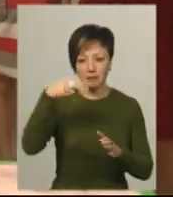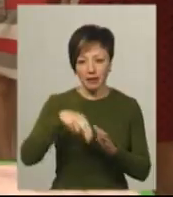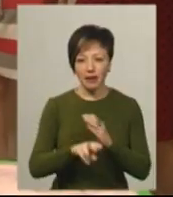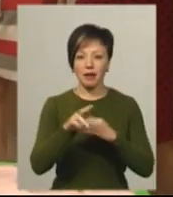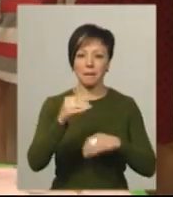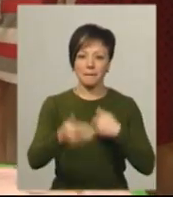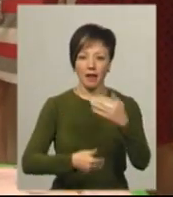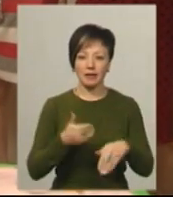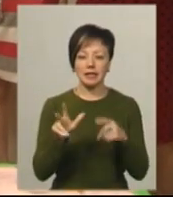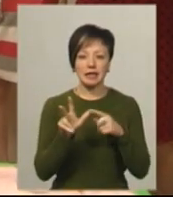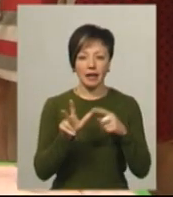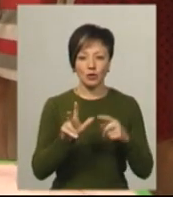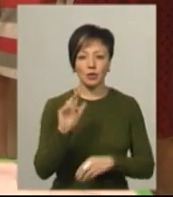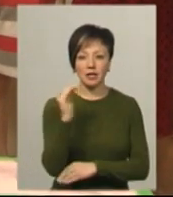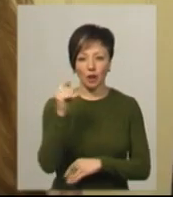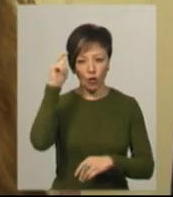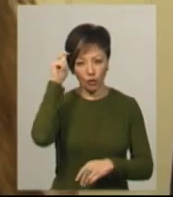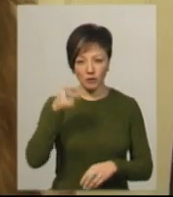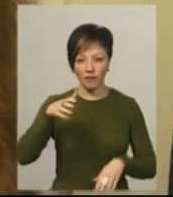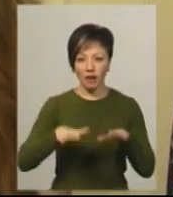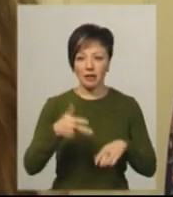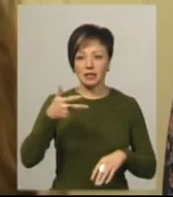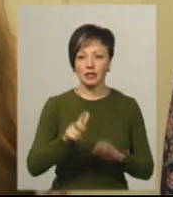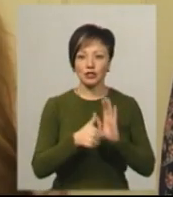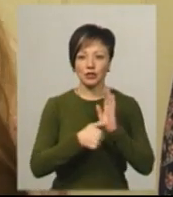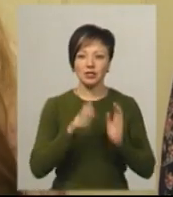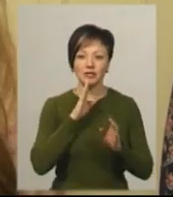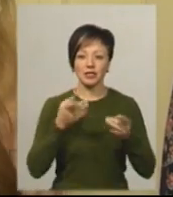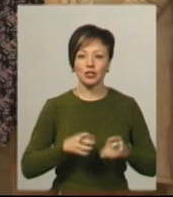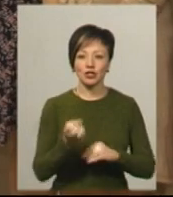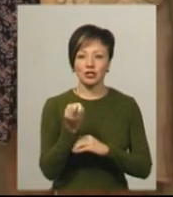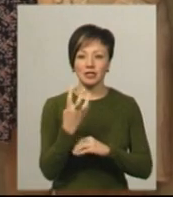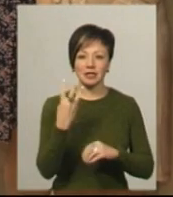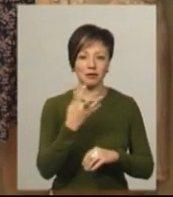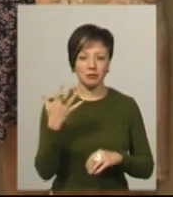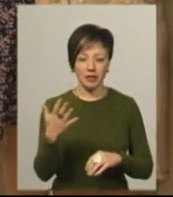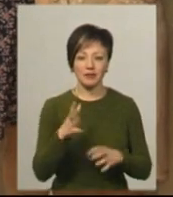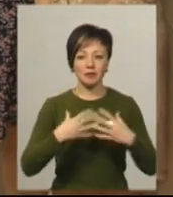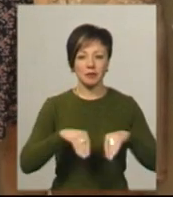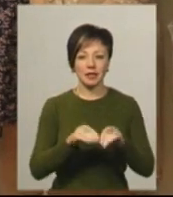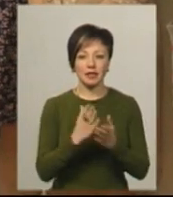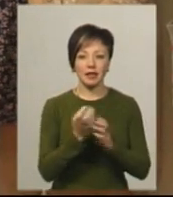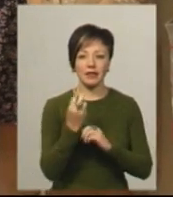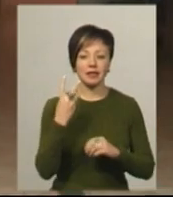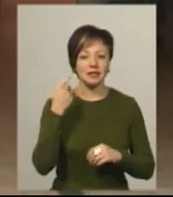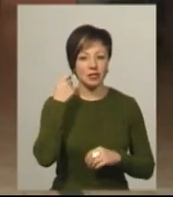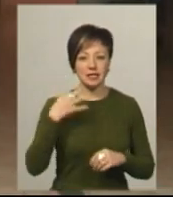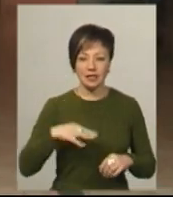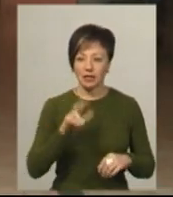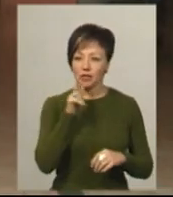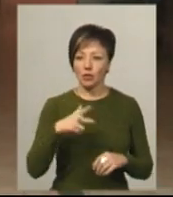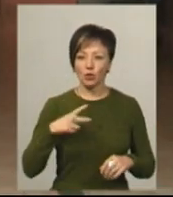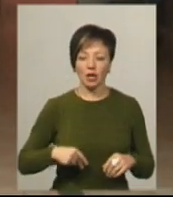плавала. Третю дитину хлопчика Володимира вагою 3600 народила Віта Бабенко о 14:35. У родині є 12-річний син та 3-річна